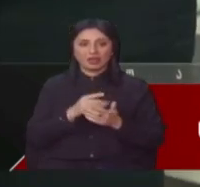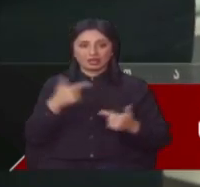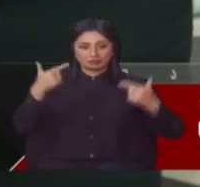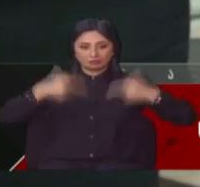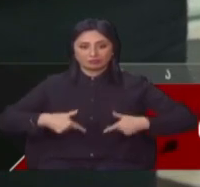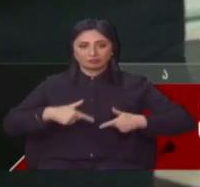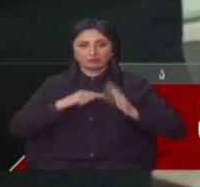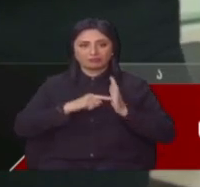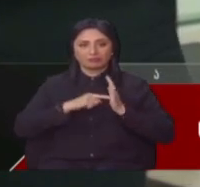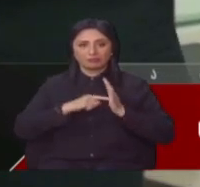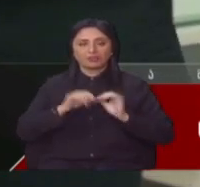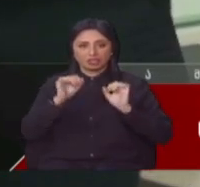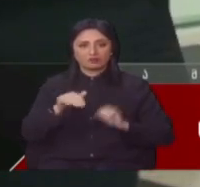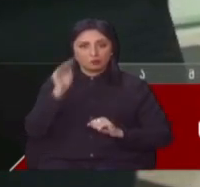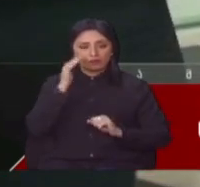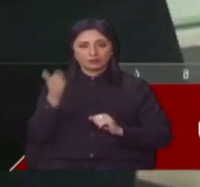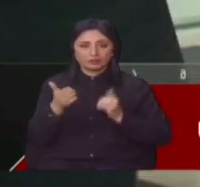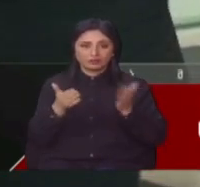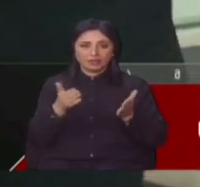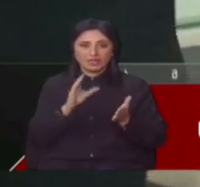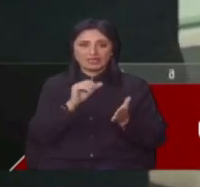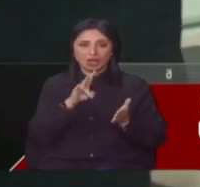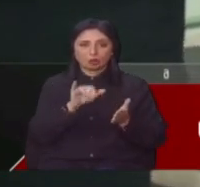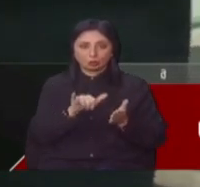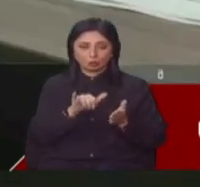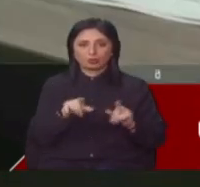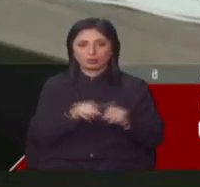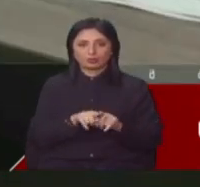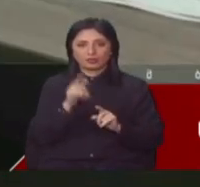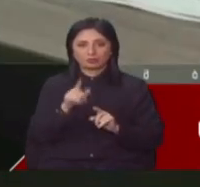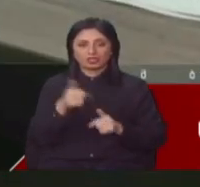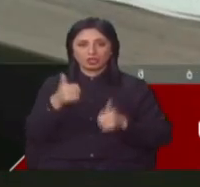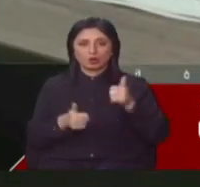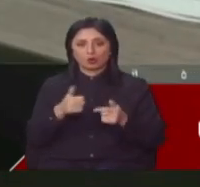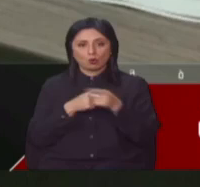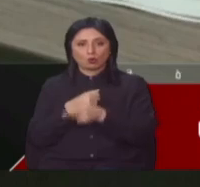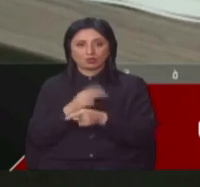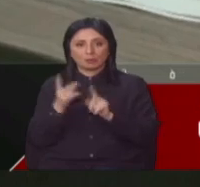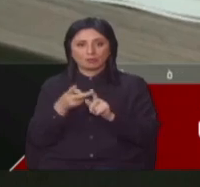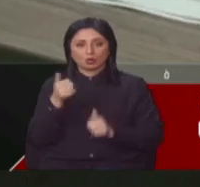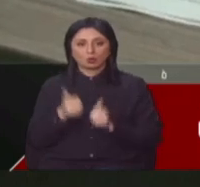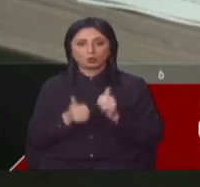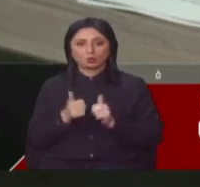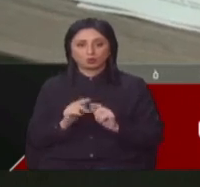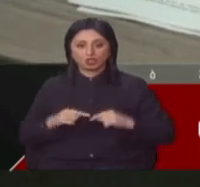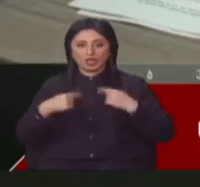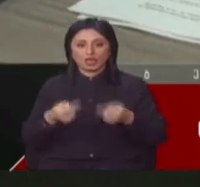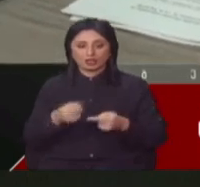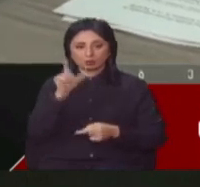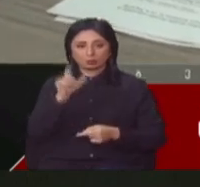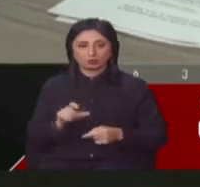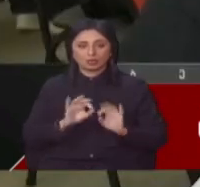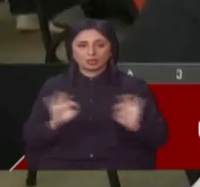დებატები გამართონ. ახლა ჩვენ შეგვიძლია მოვისმინოთ, როგორც მაია სანდუს, ასევე მისი კონკურენტის მეორე ტურში გადასული